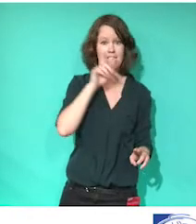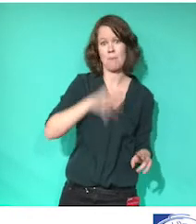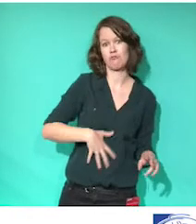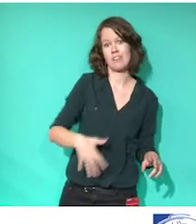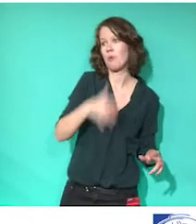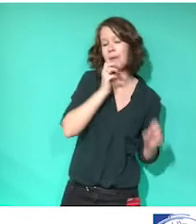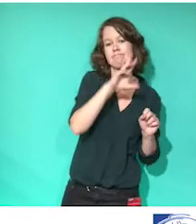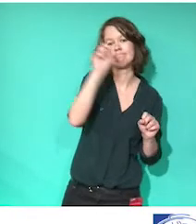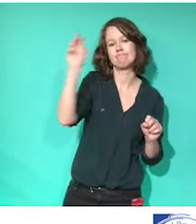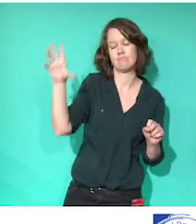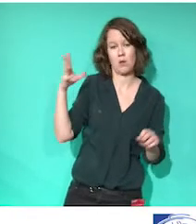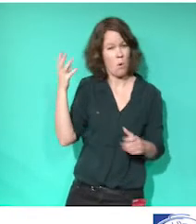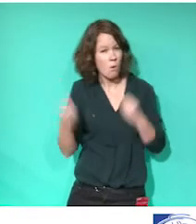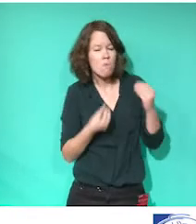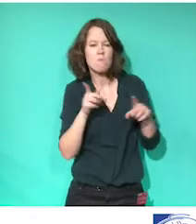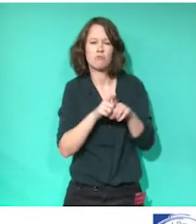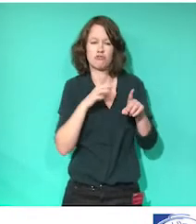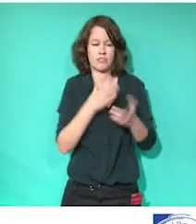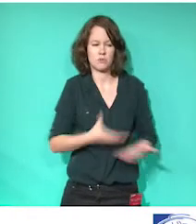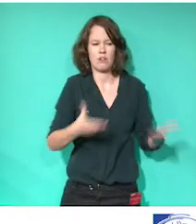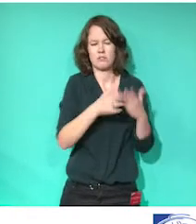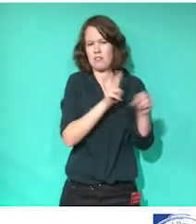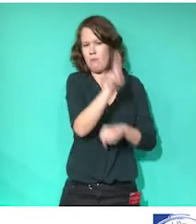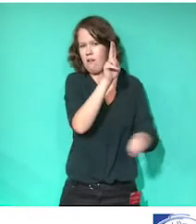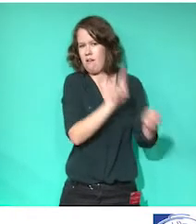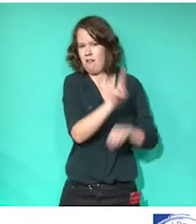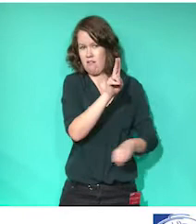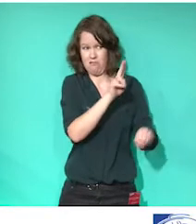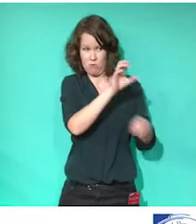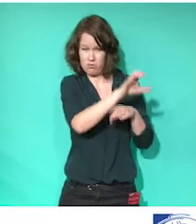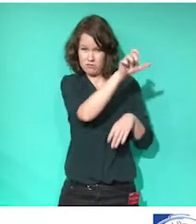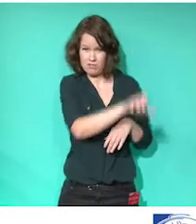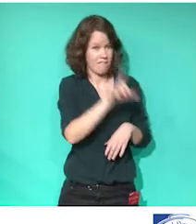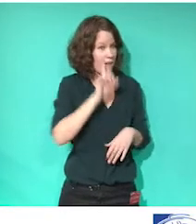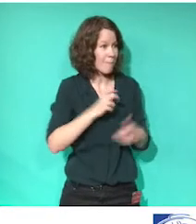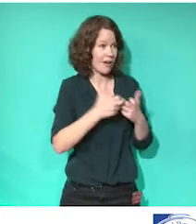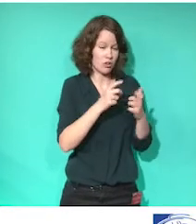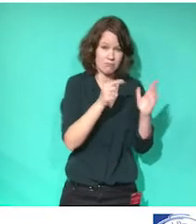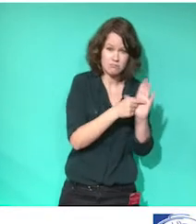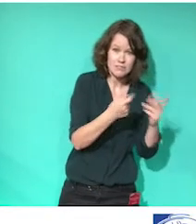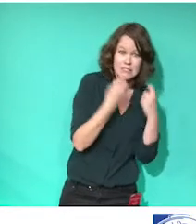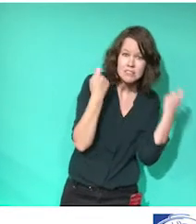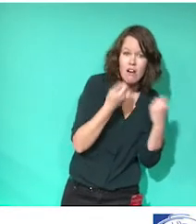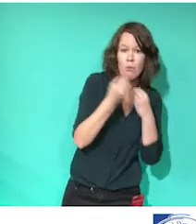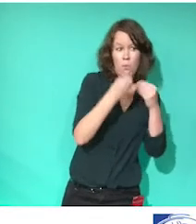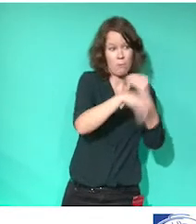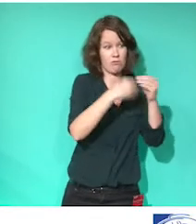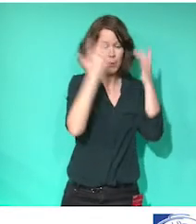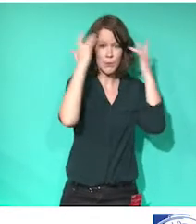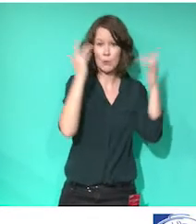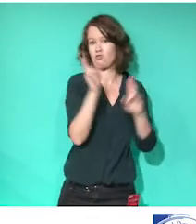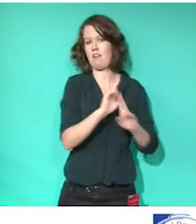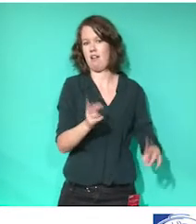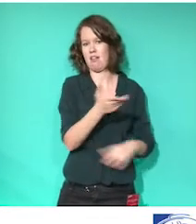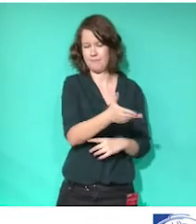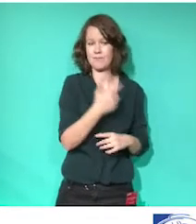des pratiques de harcèlement qui sont encore trop souvent monnaie courante, y compris dans les festivals et dans le monde de la culture. Merci